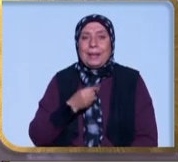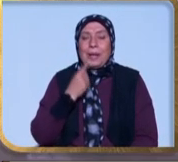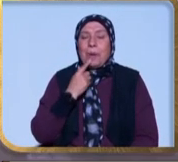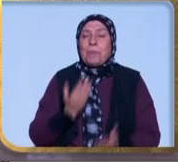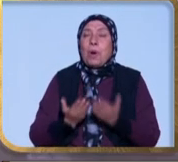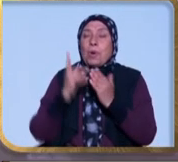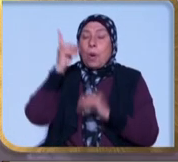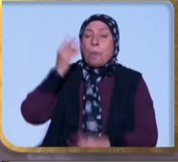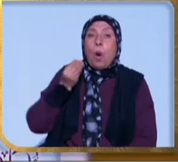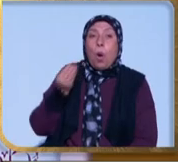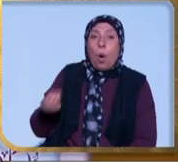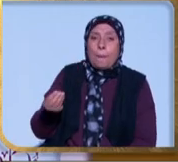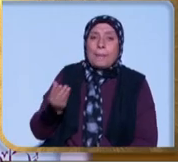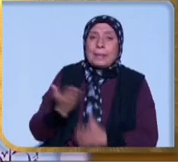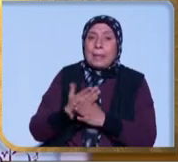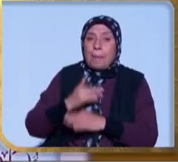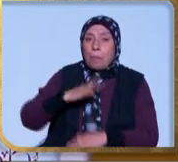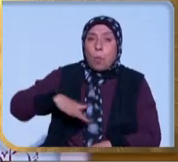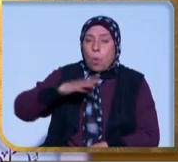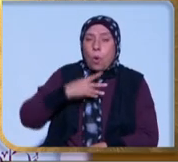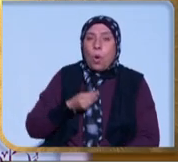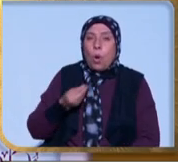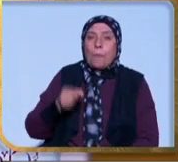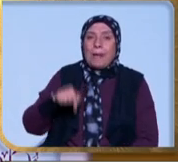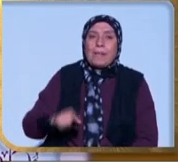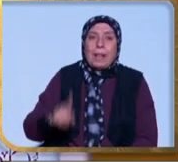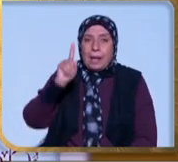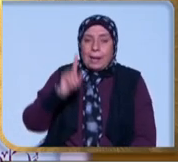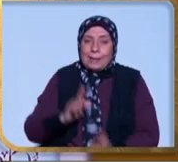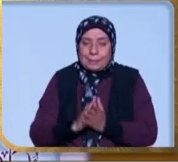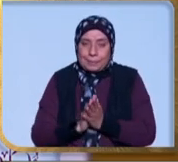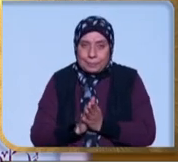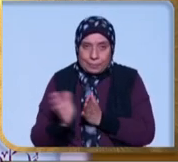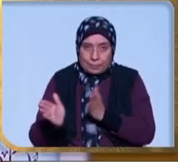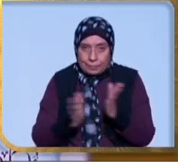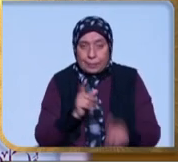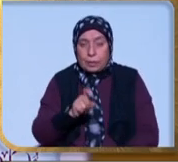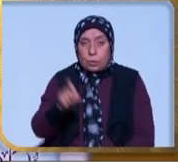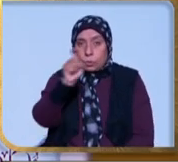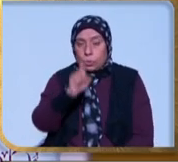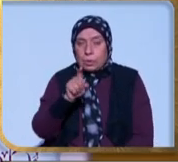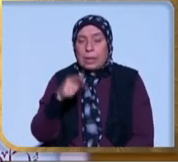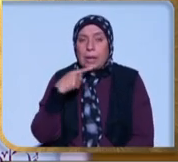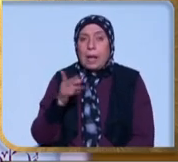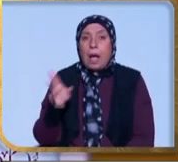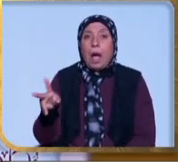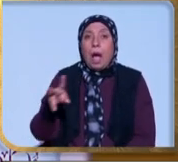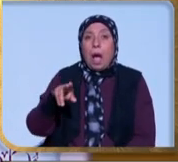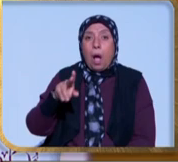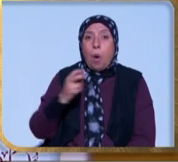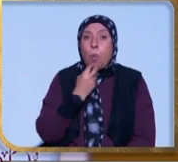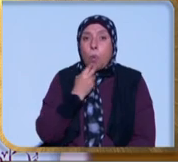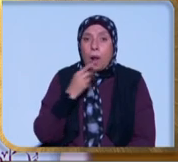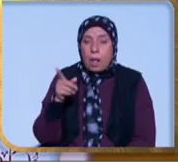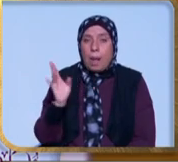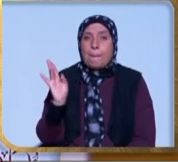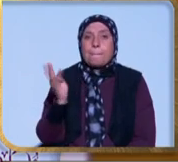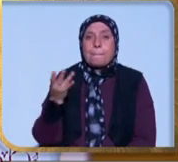الذي أحببتمونا فيه، ربنا يحفظك ويبارك في عمرك. ربنا يبارك. سؤالي يا دكتورة، أني أخويا متجوز